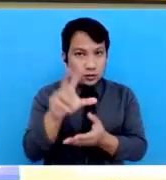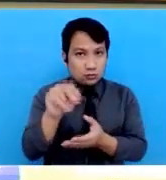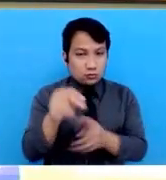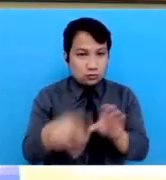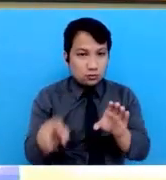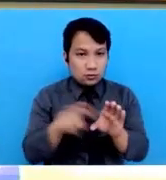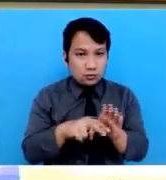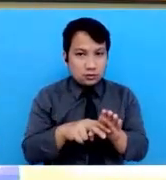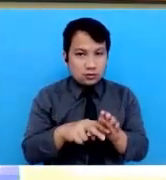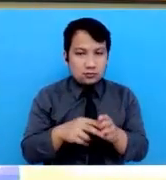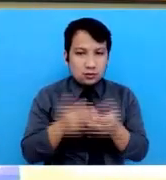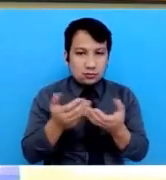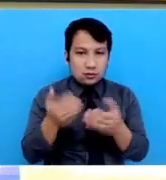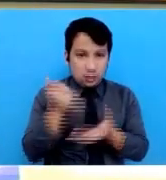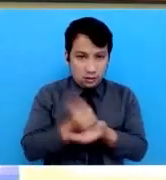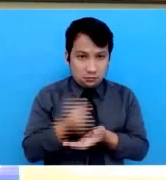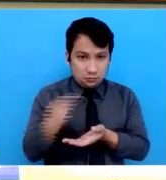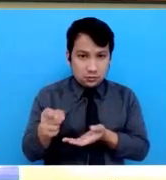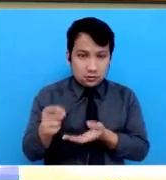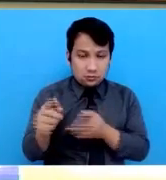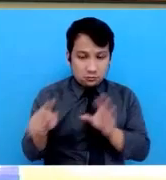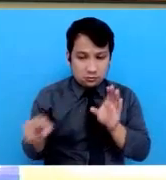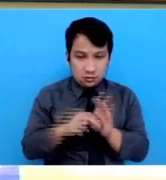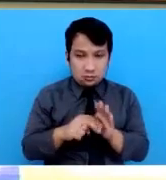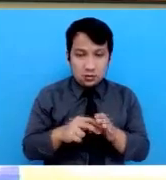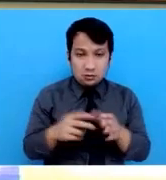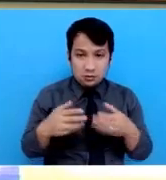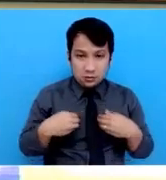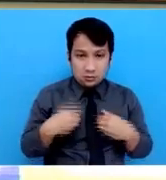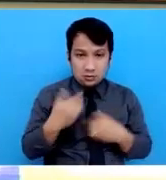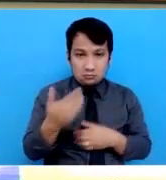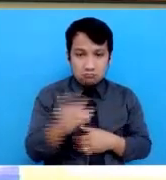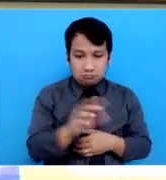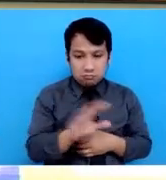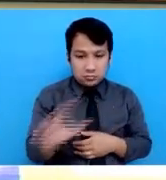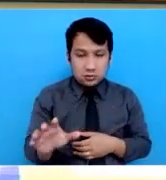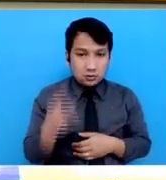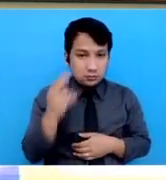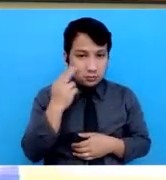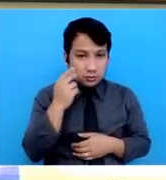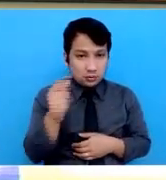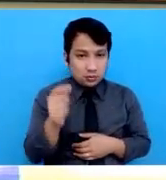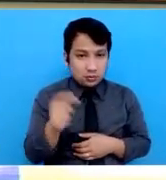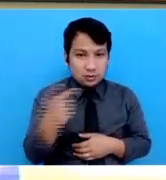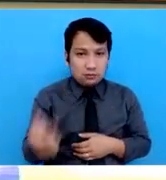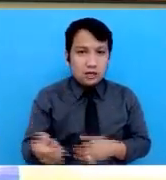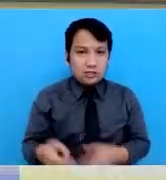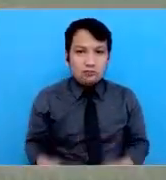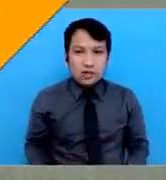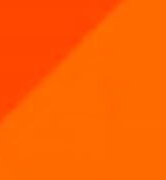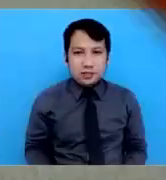policy. Pabor naman kaya ang mga pasahero dyan. Nasa frontline na balitang yan, si Hannibal Talete.